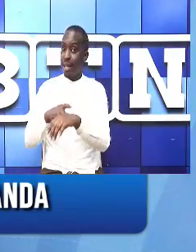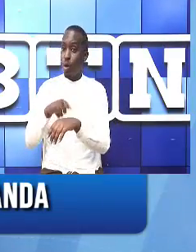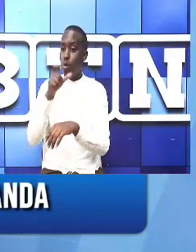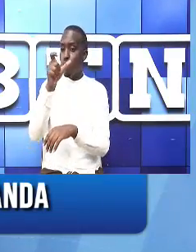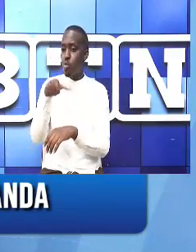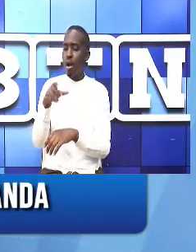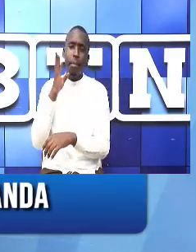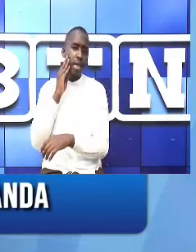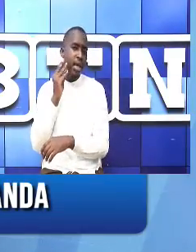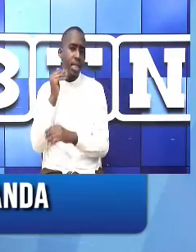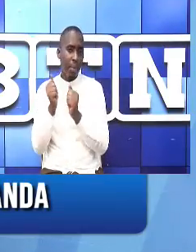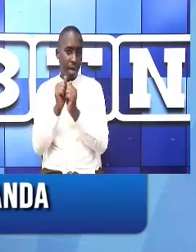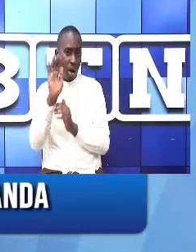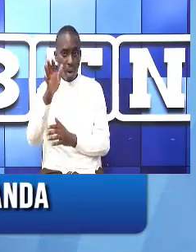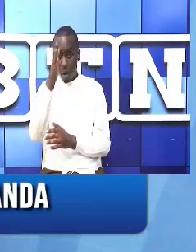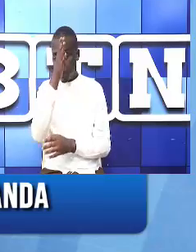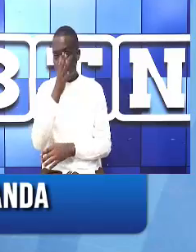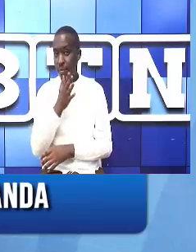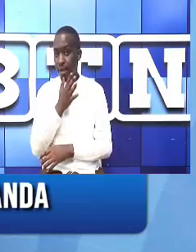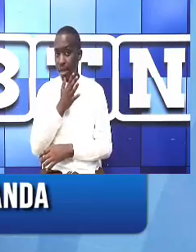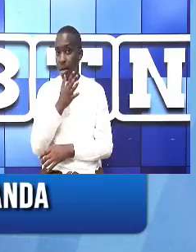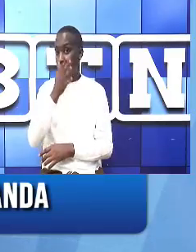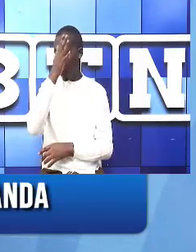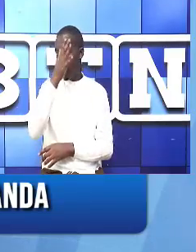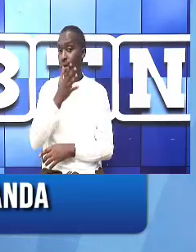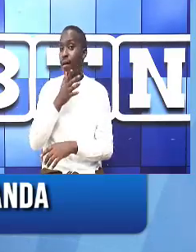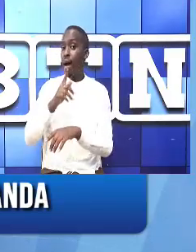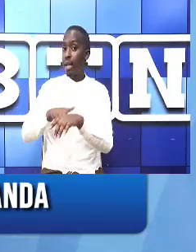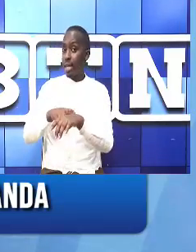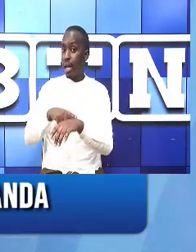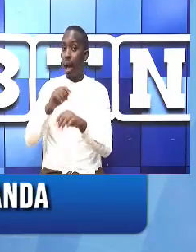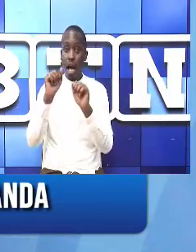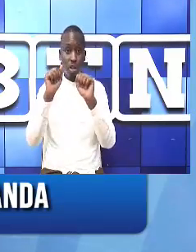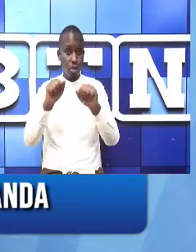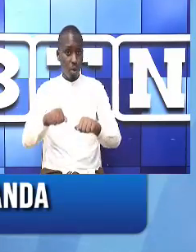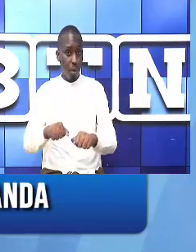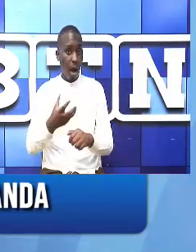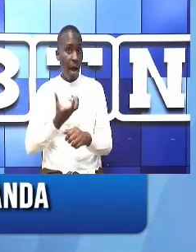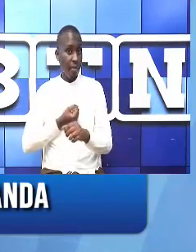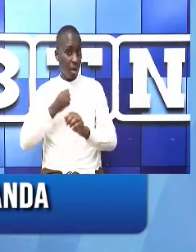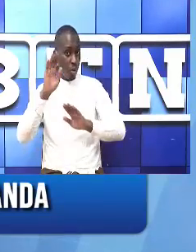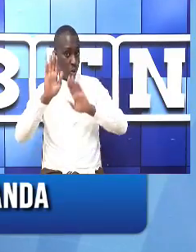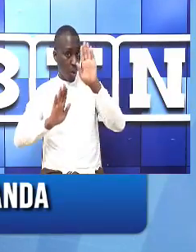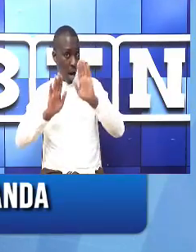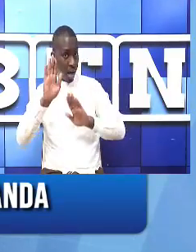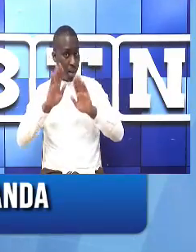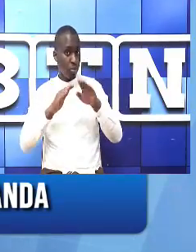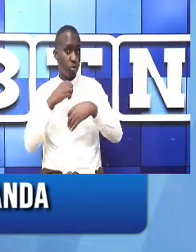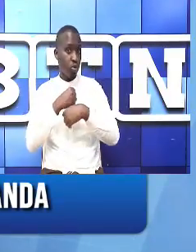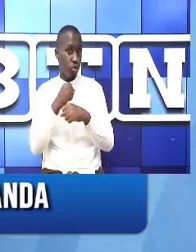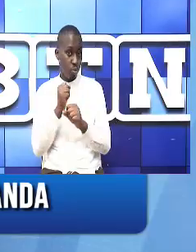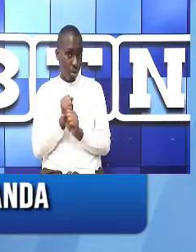aba amenyeranye nawe ari umubyeyi umubyeyi nawe hari igihe ashobora kuba yagira uruhare mu